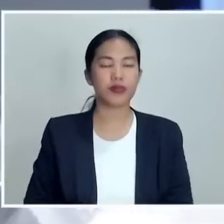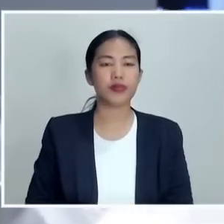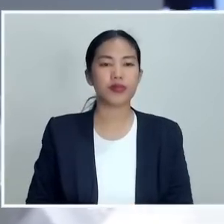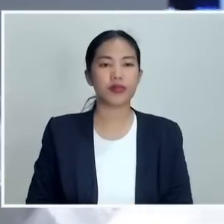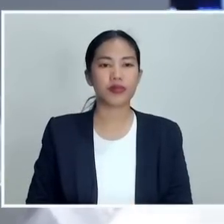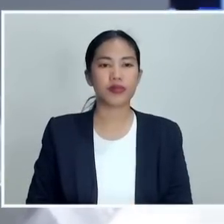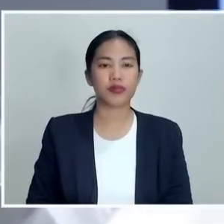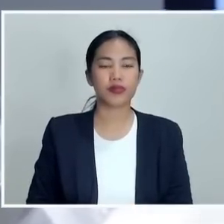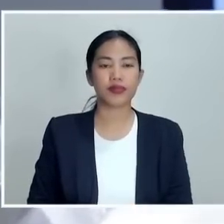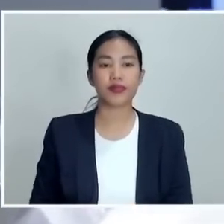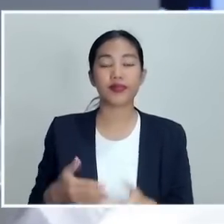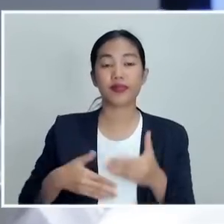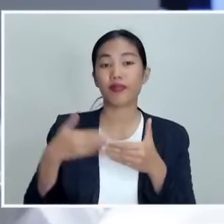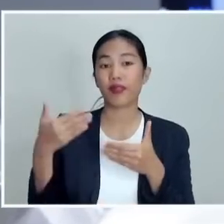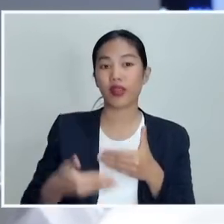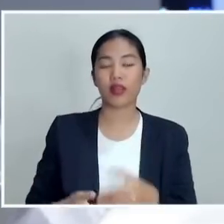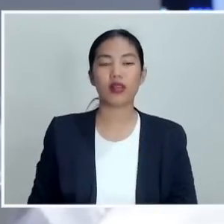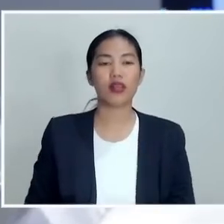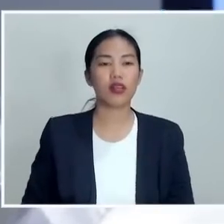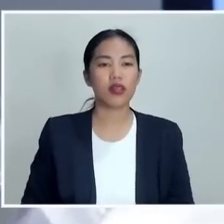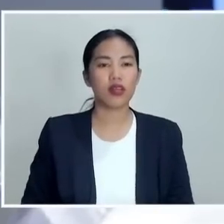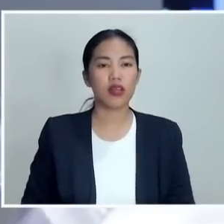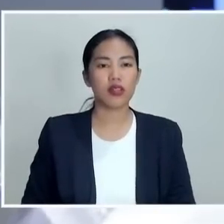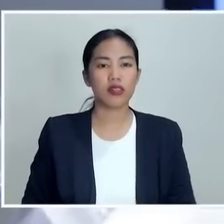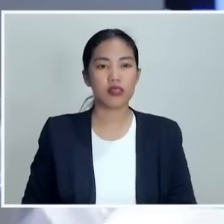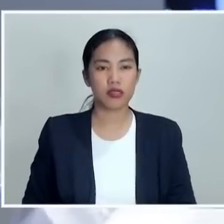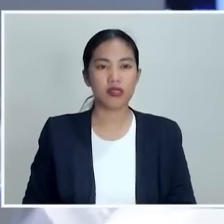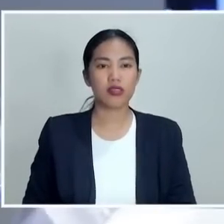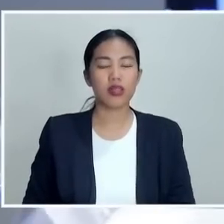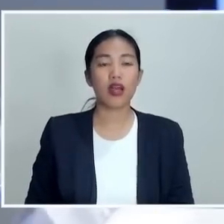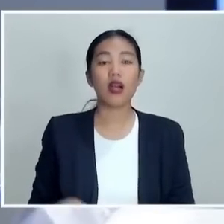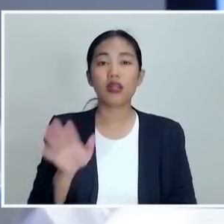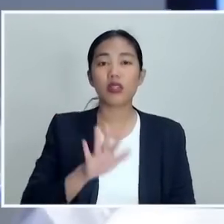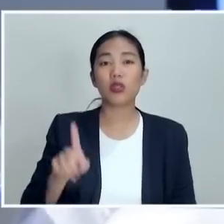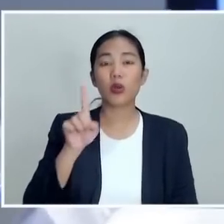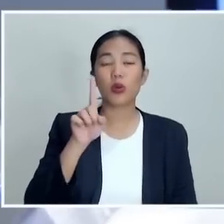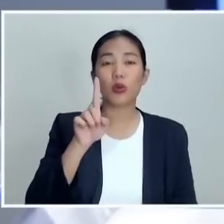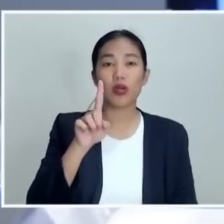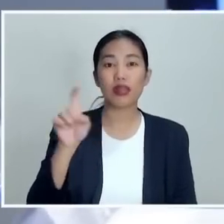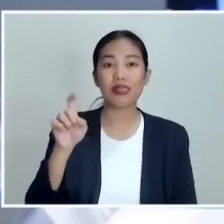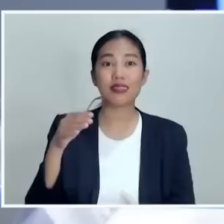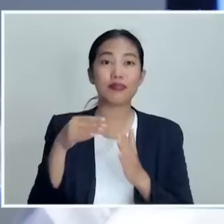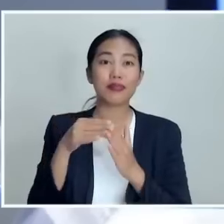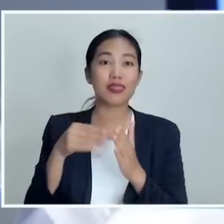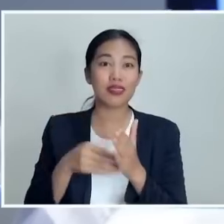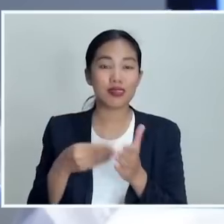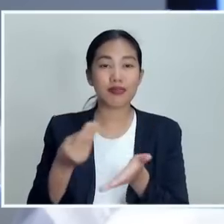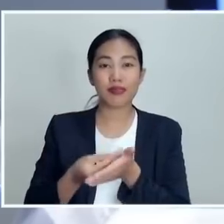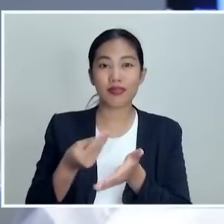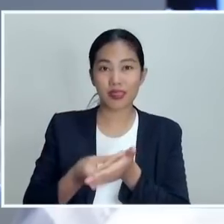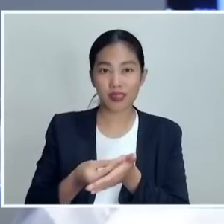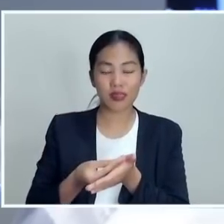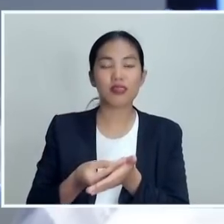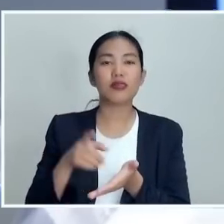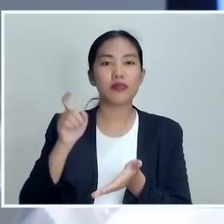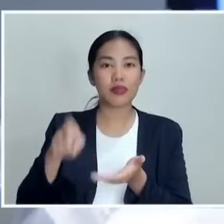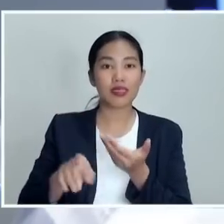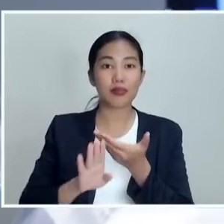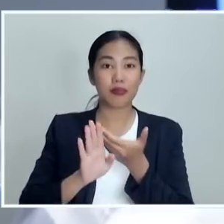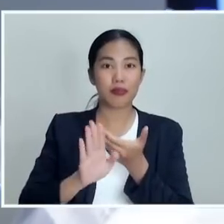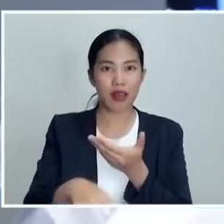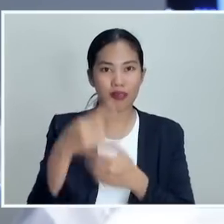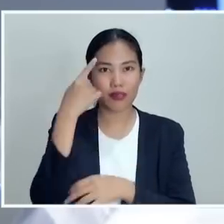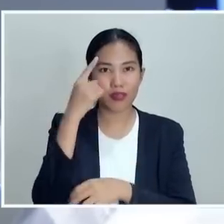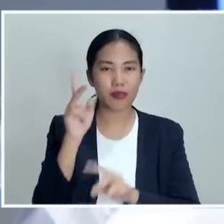Aabot ng mahigit 100 bilyong piso ang dapat i-refund sa mga consumer ng Meralco dahil sa napakong